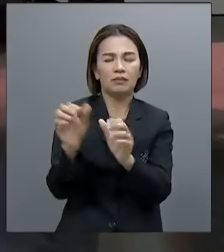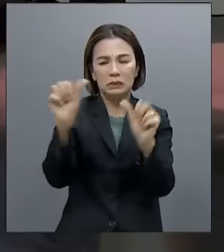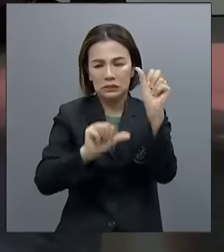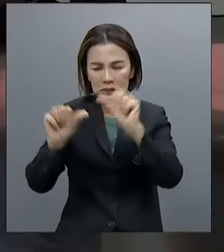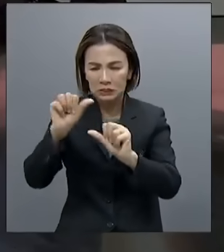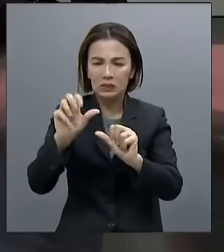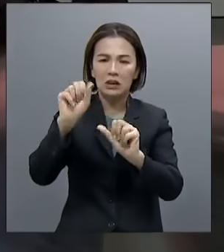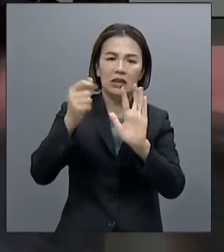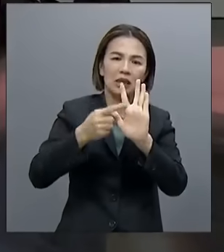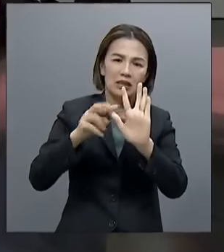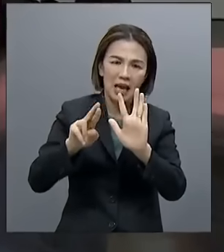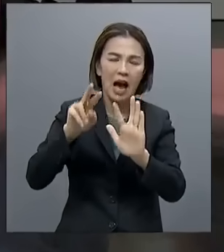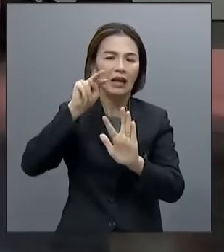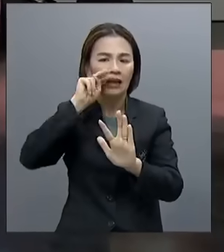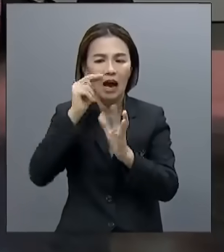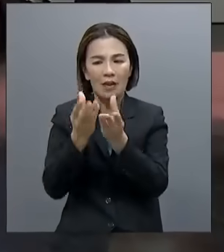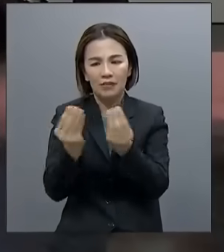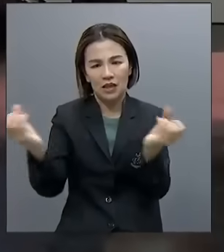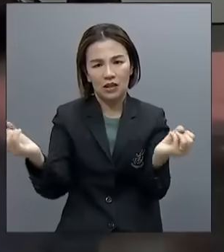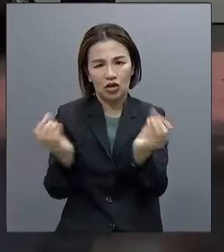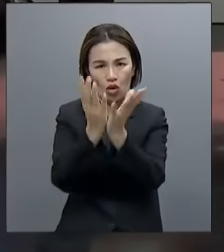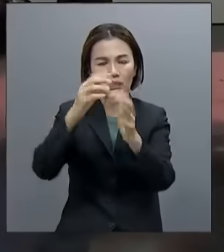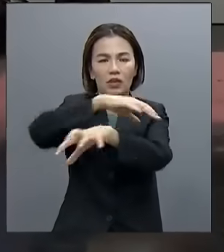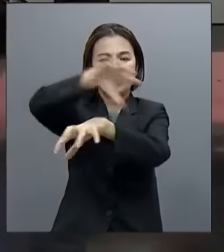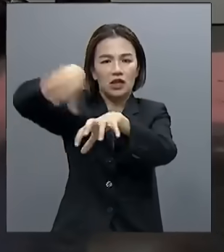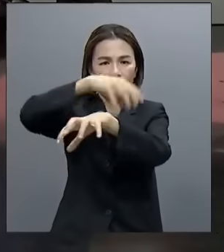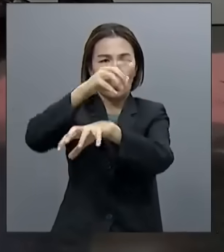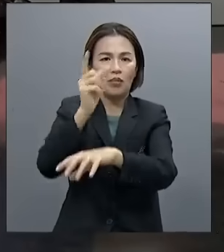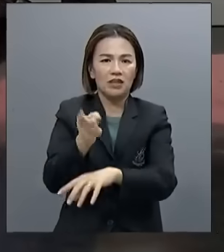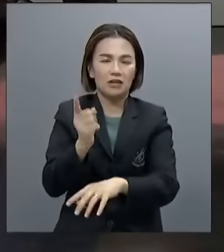ตามแหล่งน้ำตามดินแน่นอนส่งผลกระทบต่อสิ่งแวดล้อมในที่สุดค่ะ ค่ะขอบคุณค่ะ